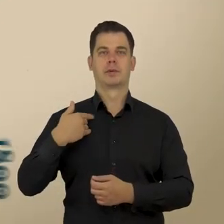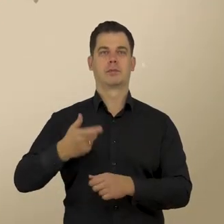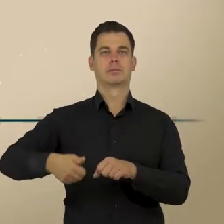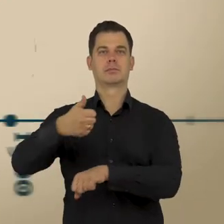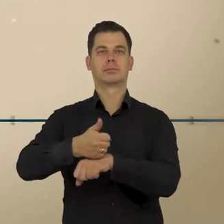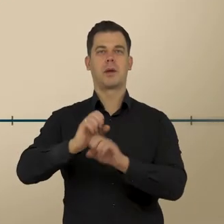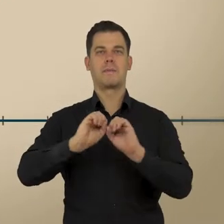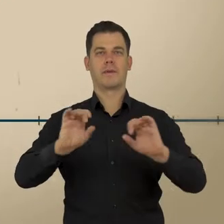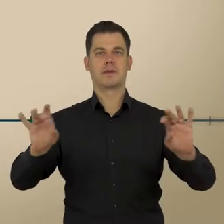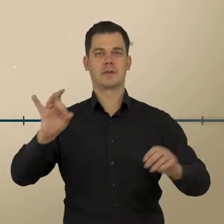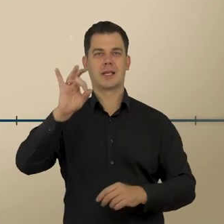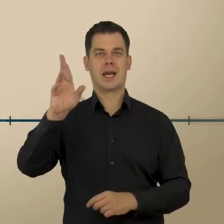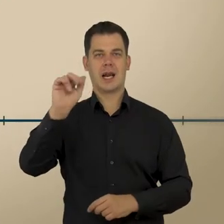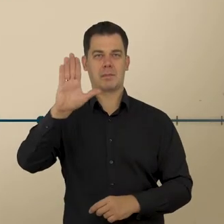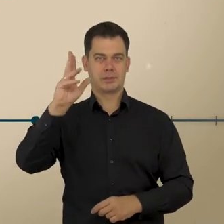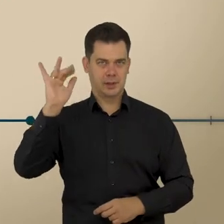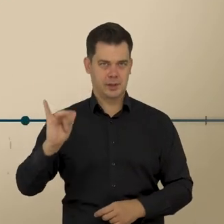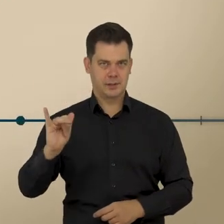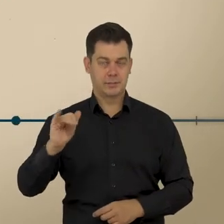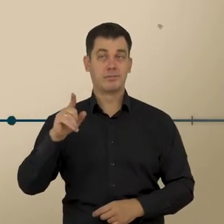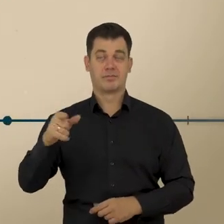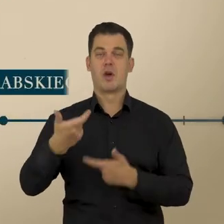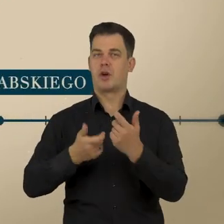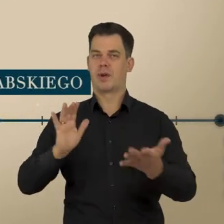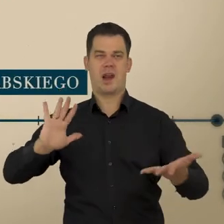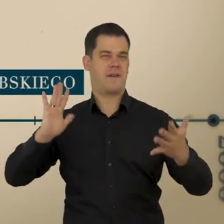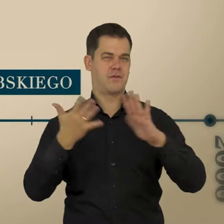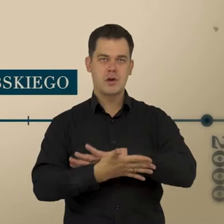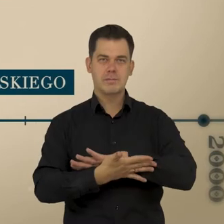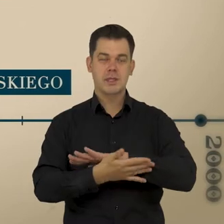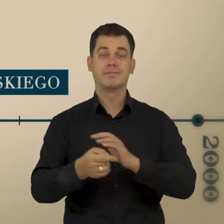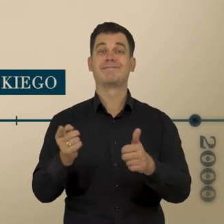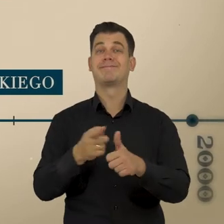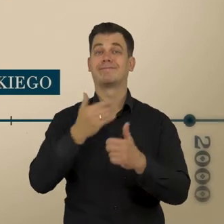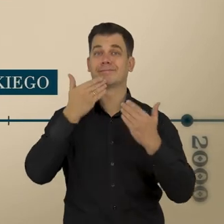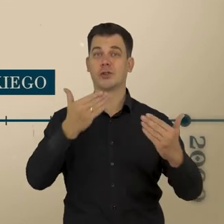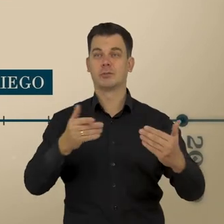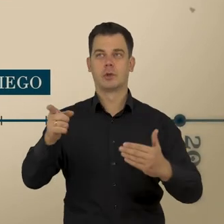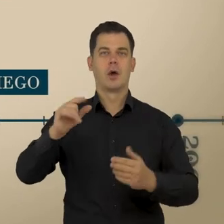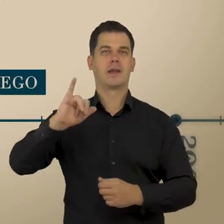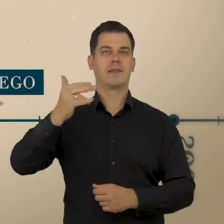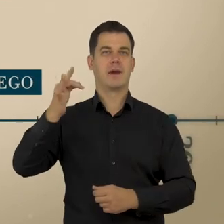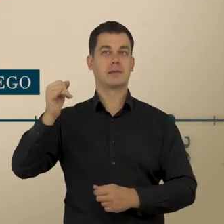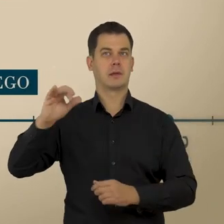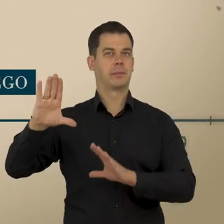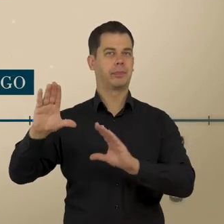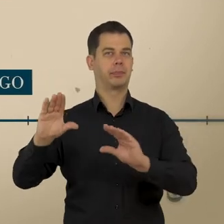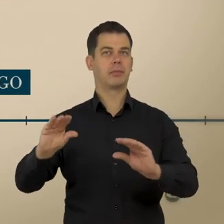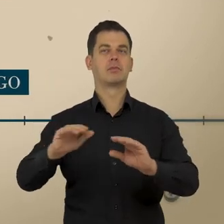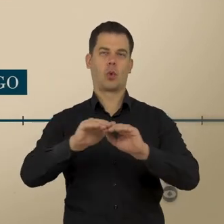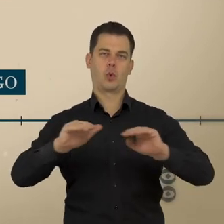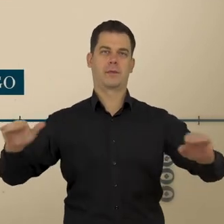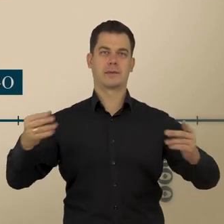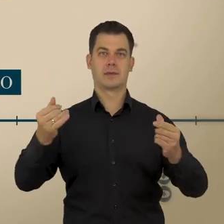I to jest ten moment, w którym na scenę wkracza profesor Władysław Grabski. On wprowadza wielkie reformy, między